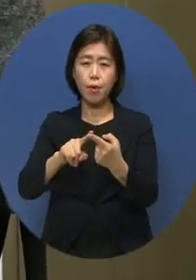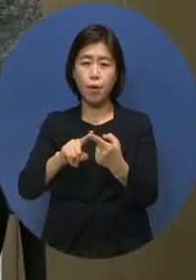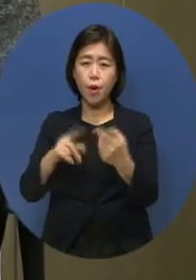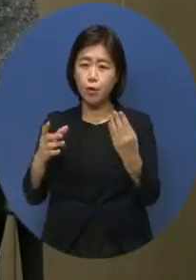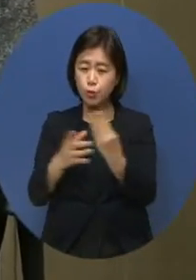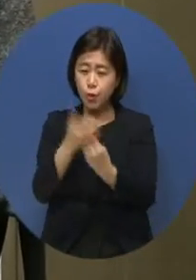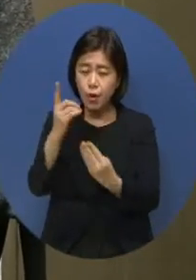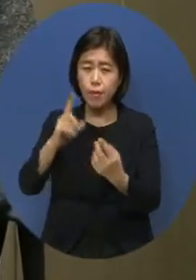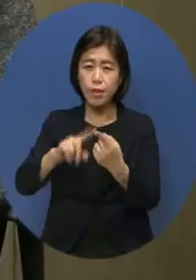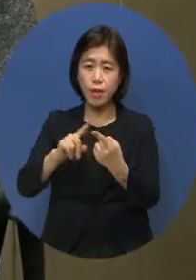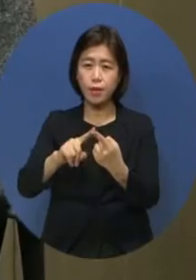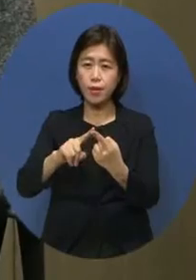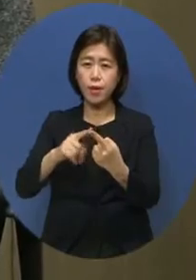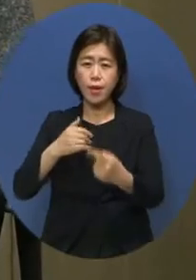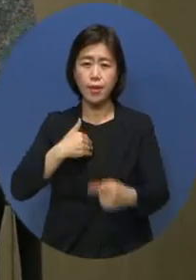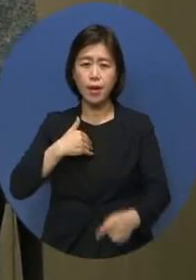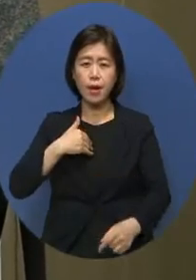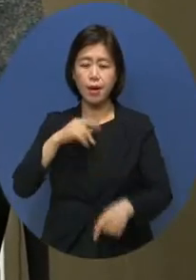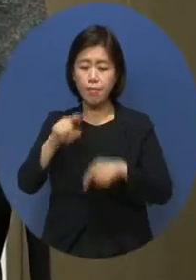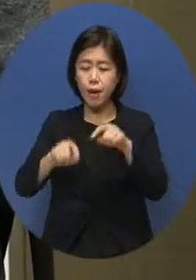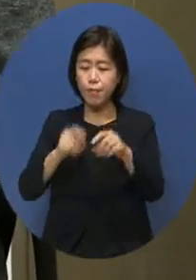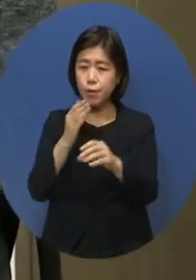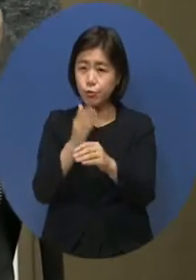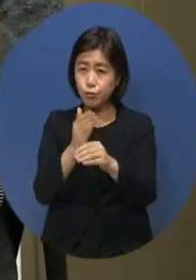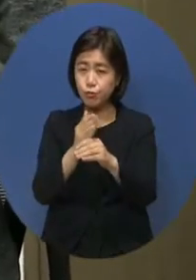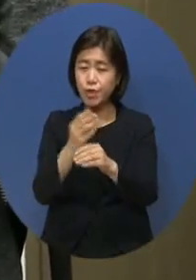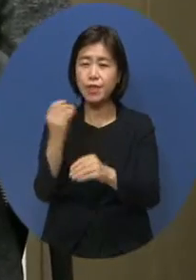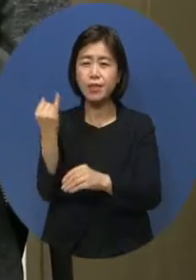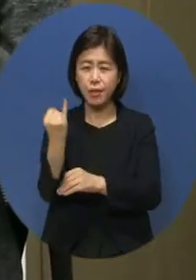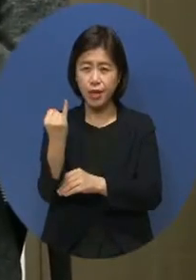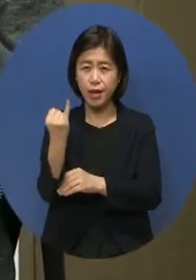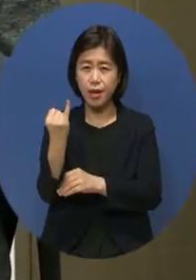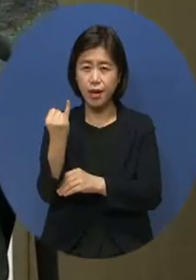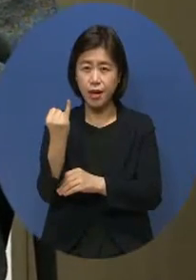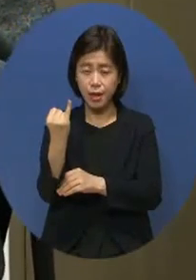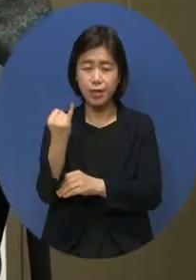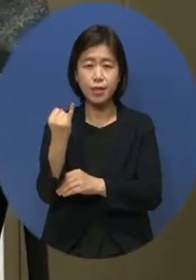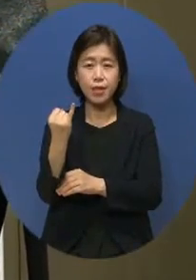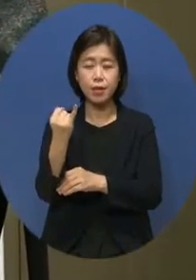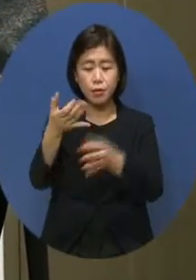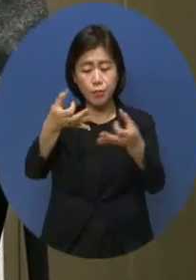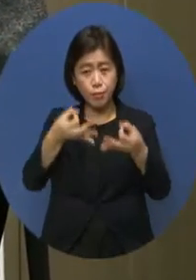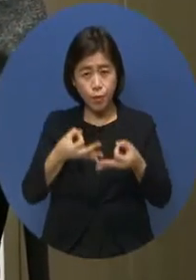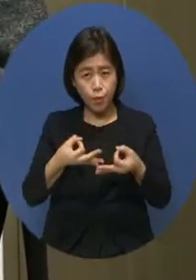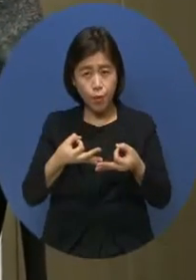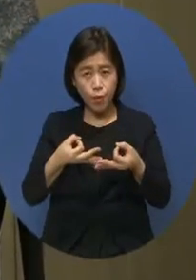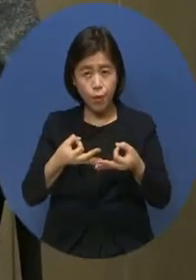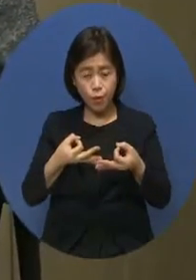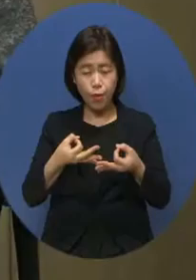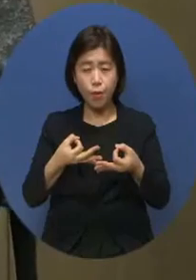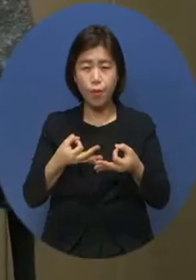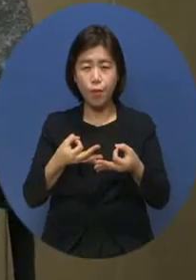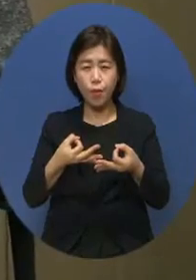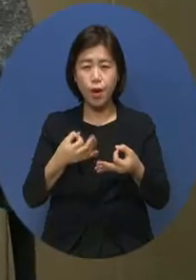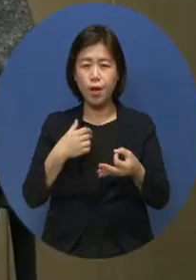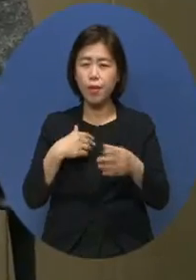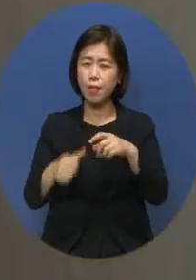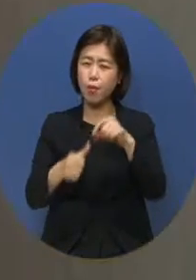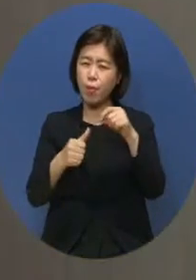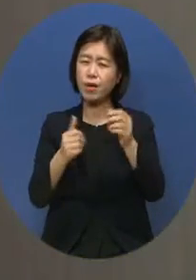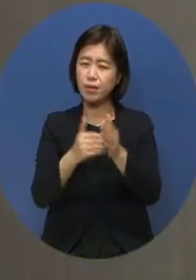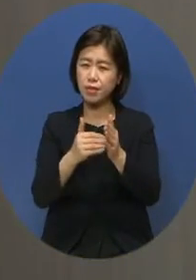내는 여성 이라는 점 그리고 또 어떤 이런 탈시설이라고 하는 것을 단순히 또 개념으로 이야기하는 것이